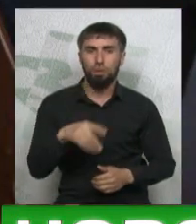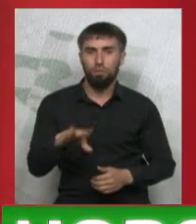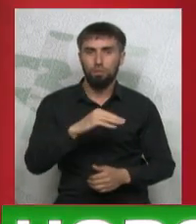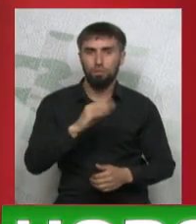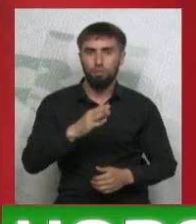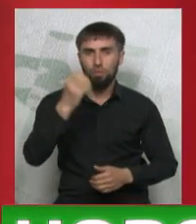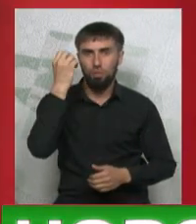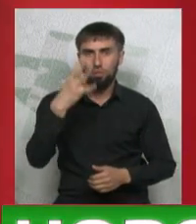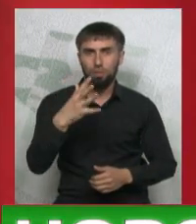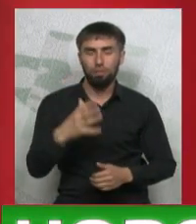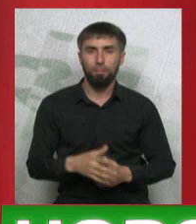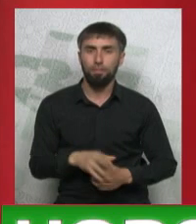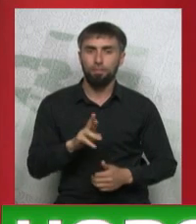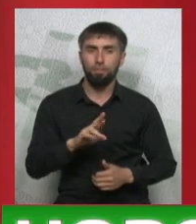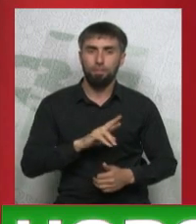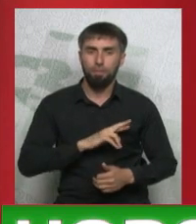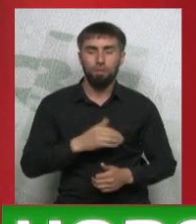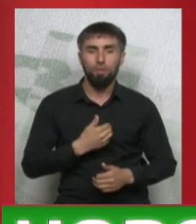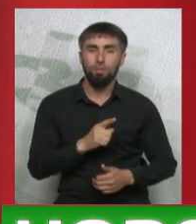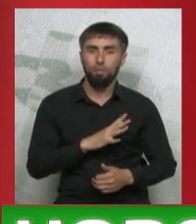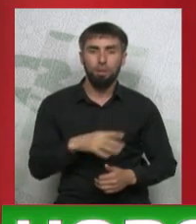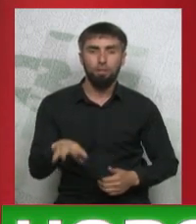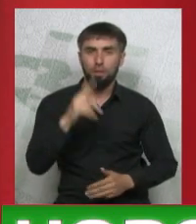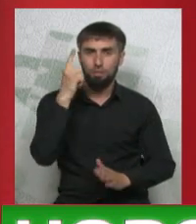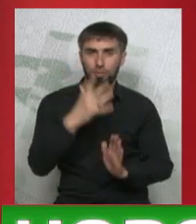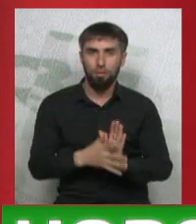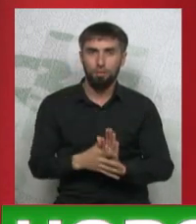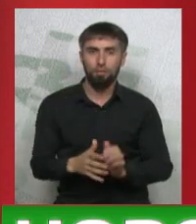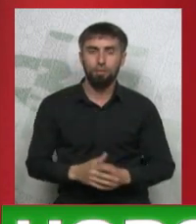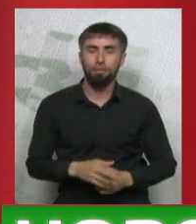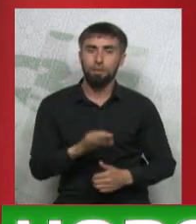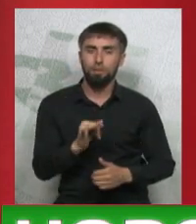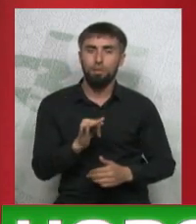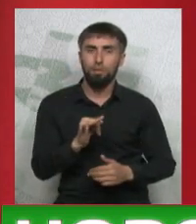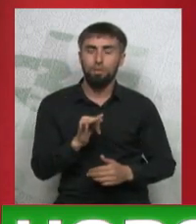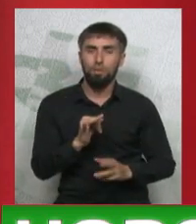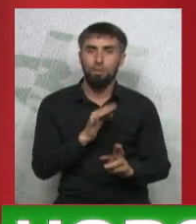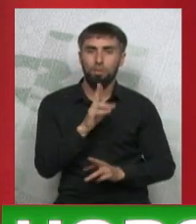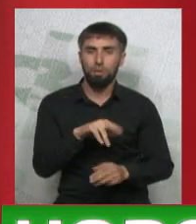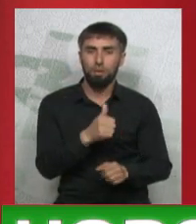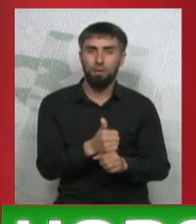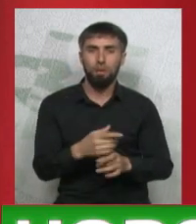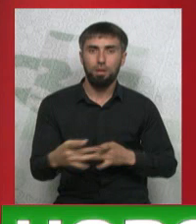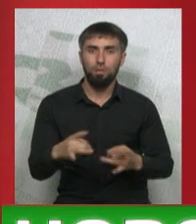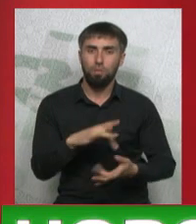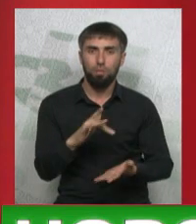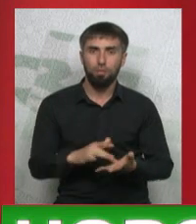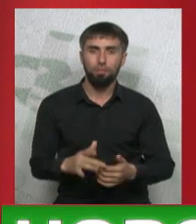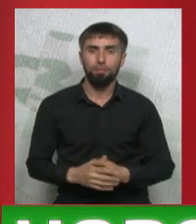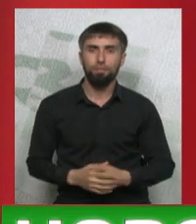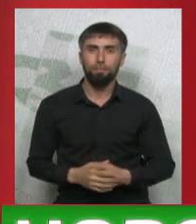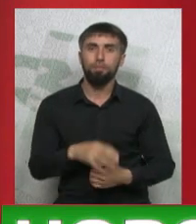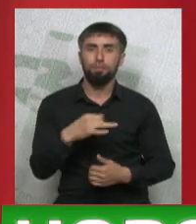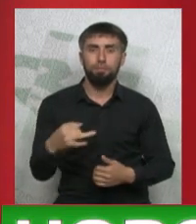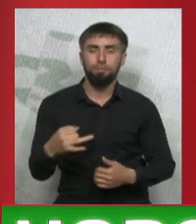люди. Я хотел бы, чтобы все понимали, и обращаюсь к главам района городов